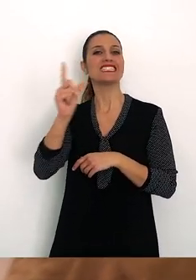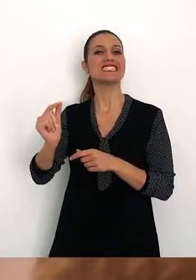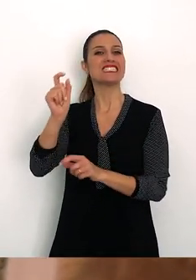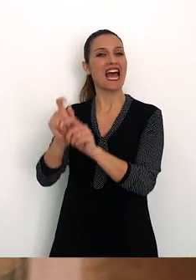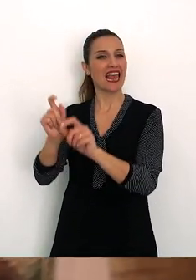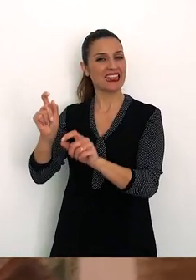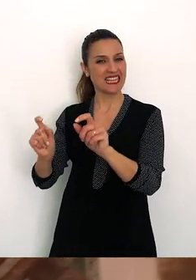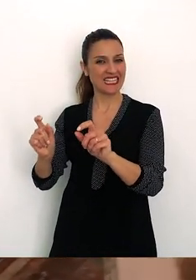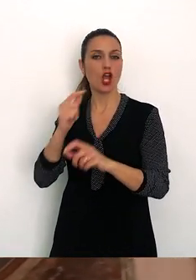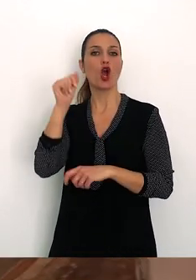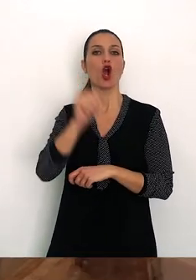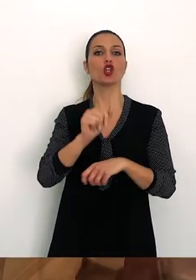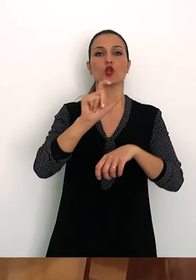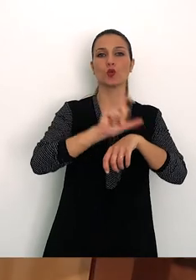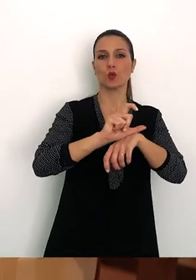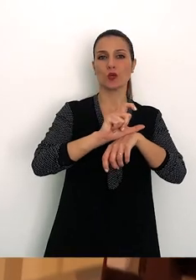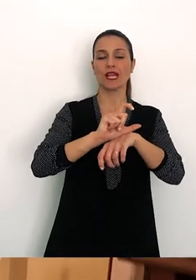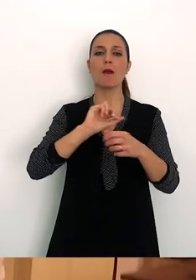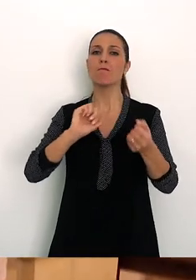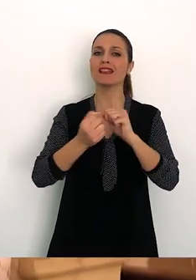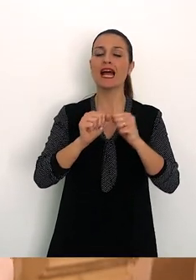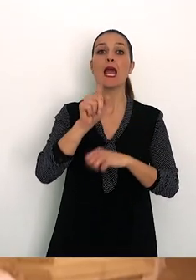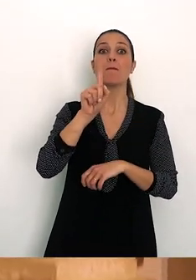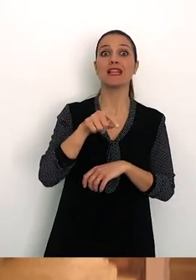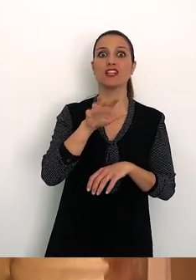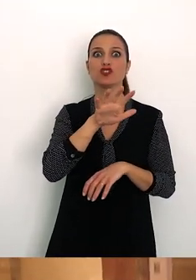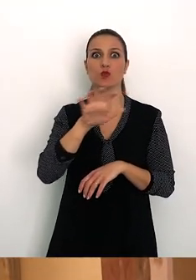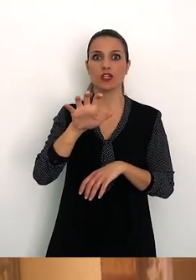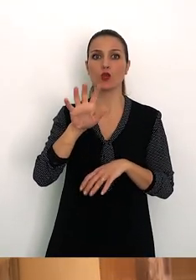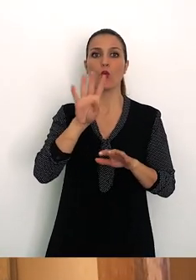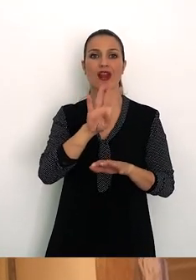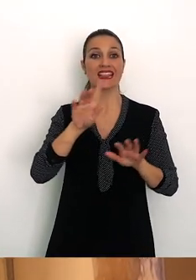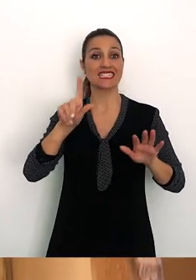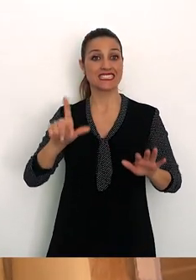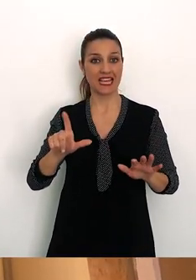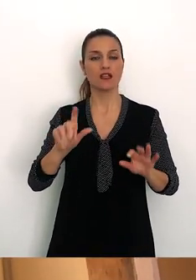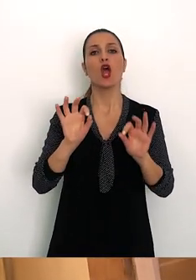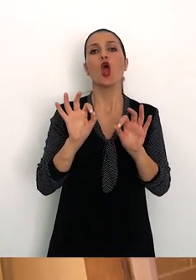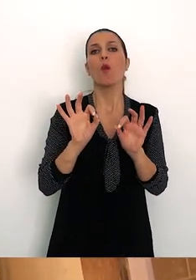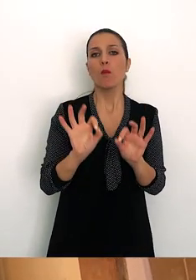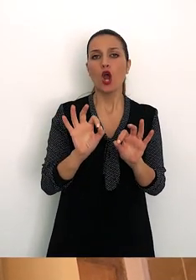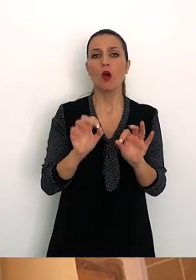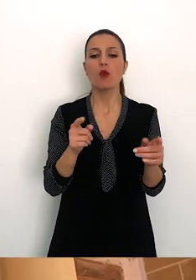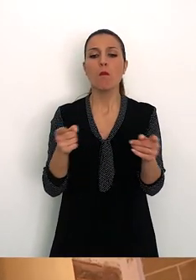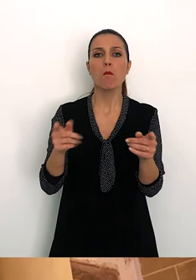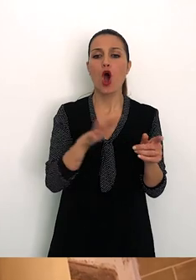Salentini contro gli invasori turchi, in una battaglia del 1547 che si consumò proprio in quei